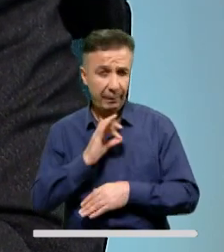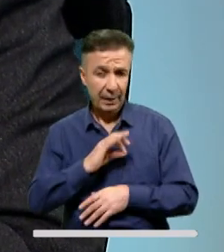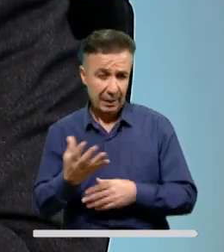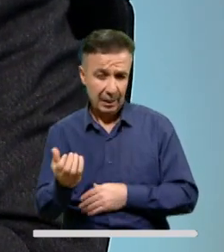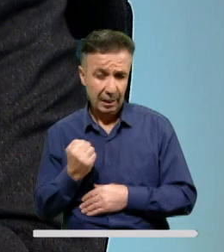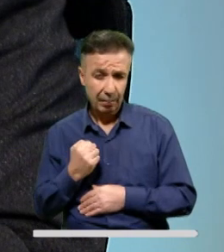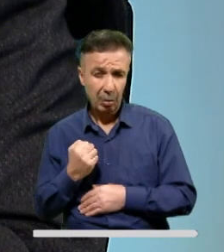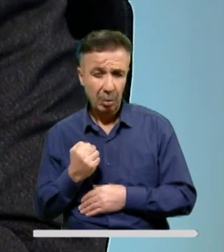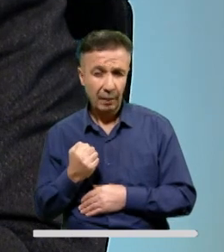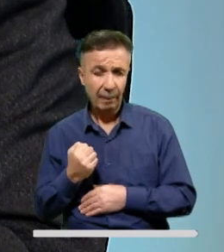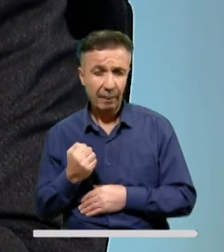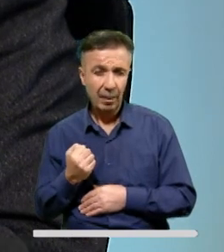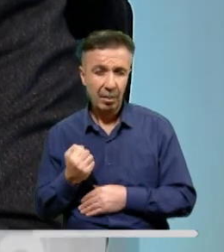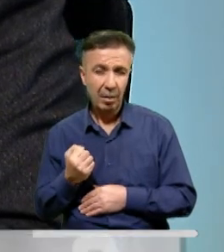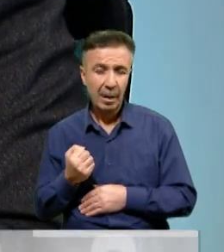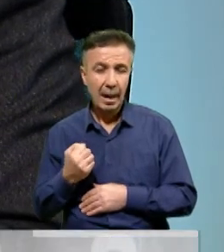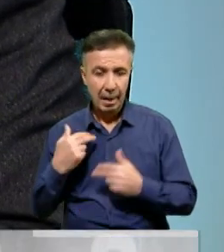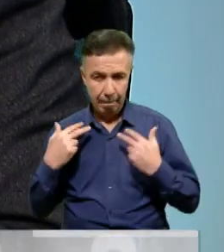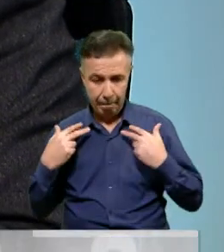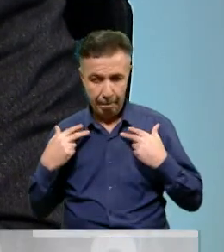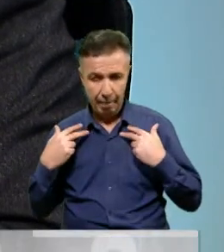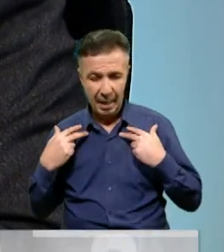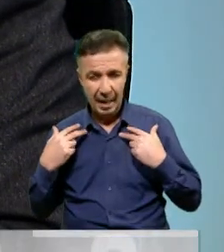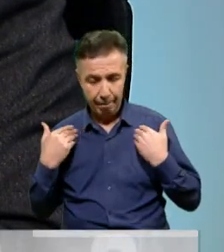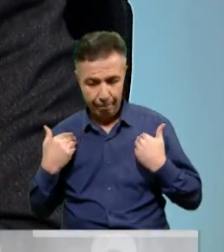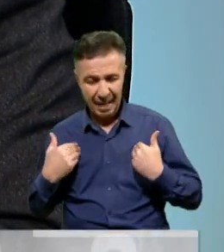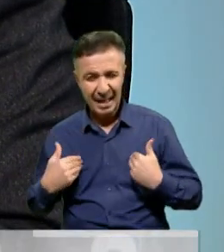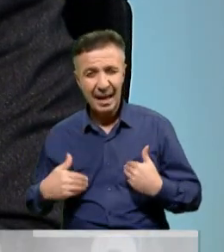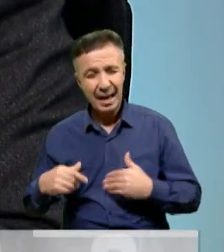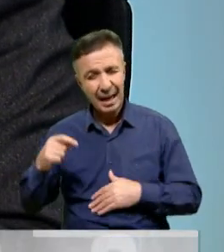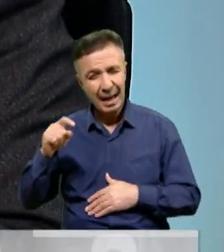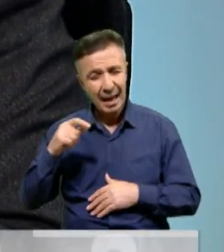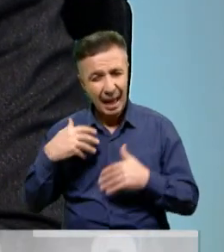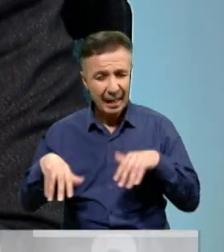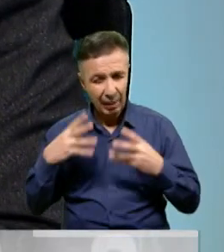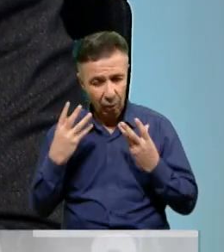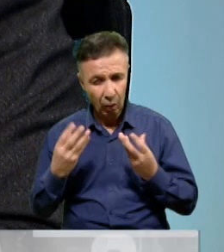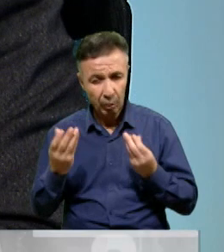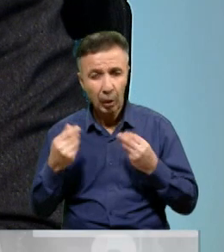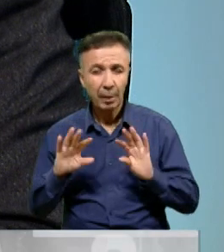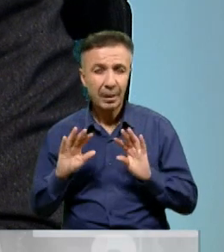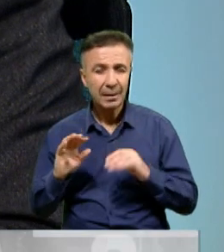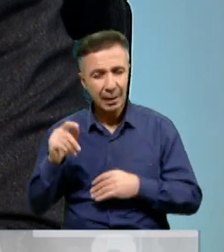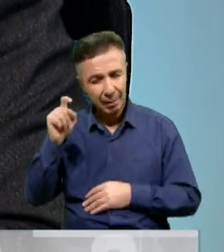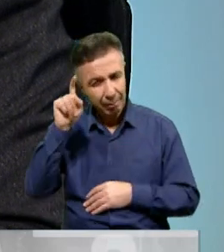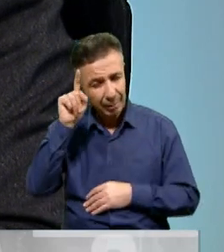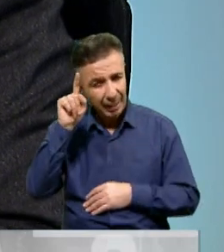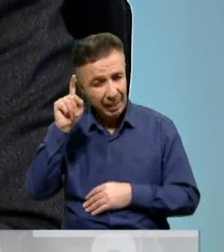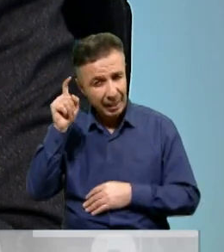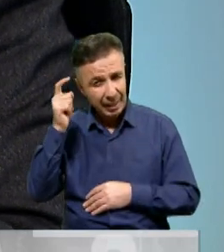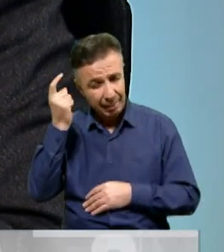varisin engelli olup olmaması, bedenen engelli olup olmaması, zihni engelinin olup olmaması önemli